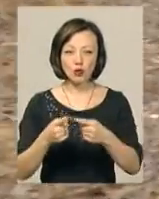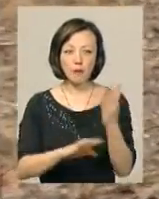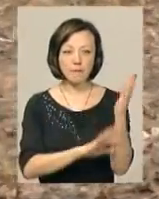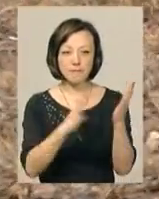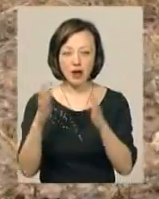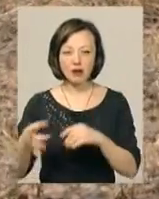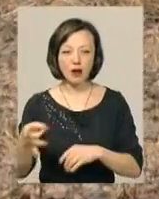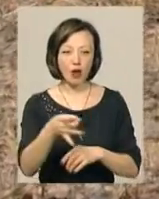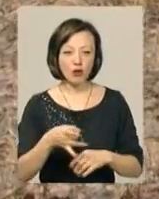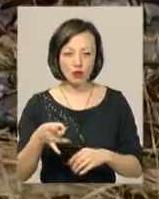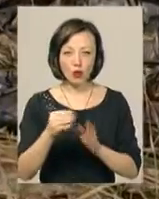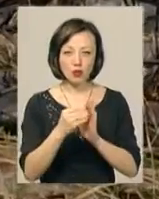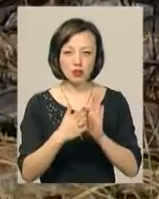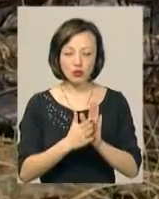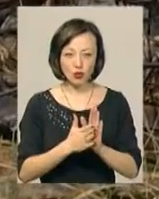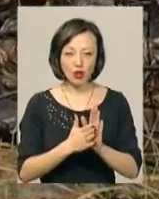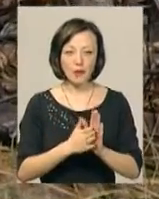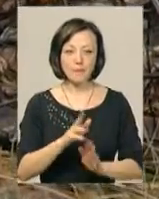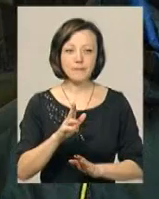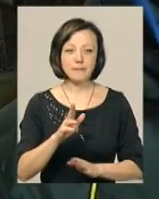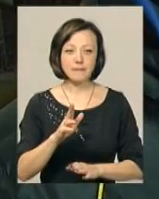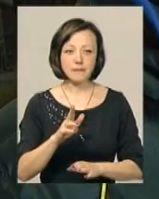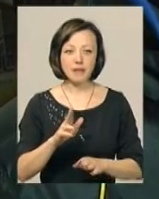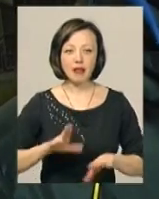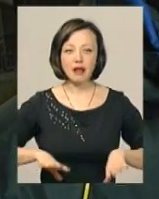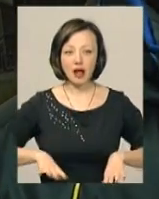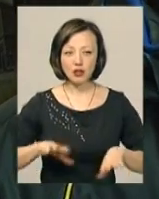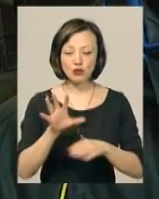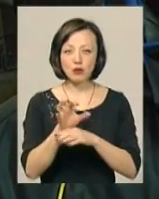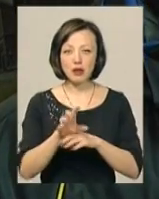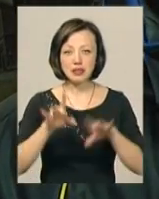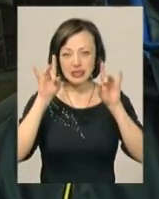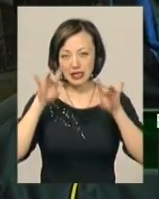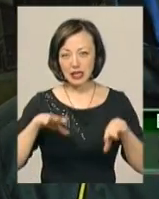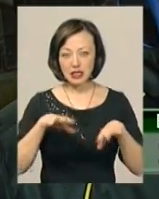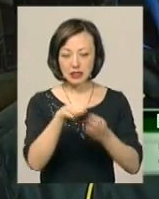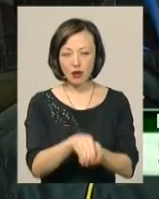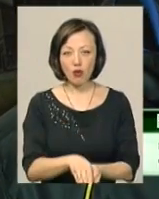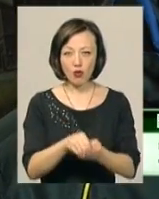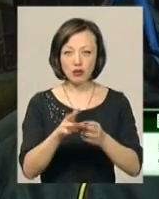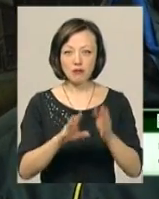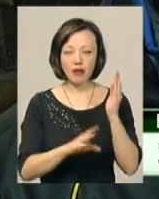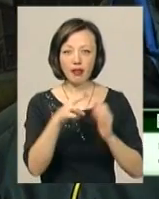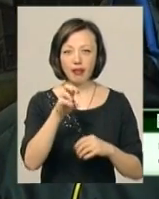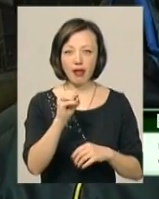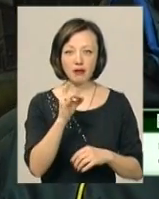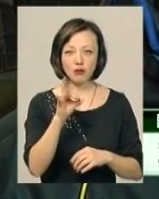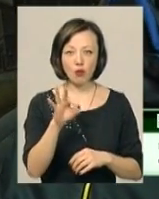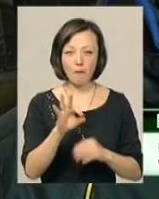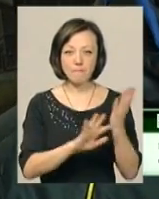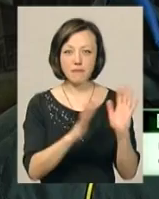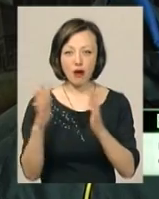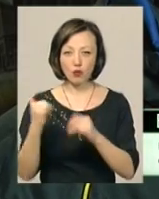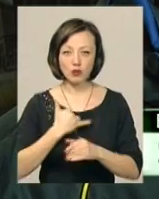парків та мікрорайонів, констатує кінолог Віктор Болячко. Стихійні захоронення в дендропарку у нас